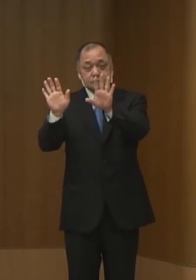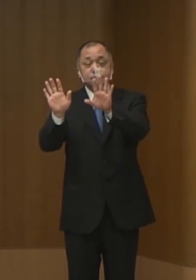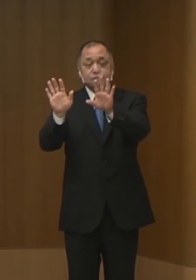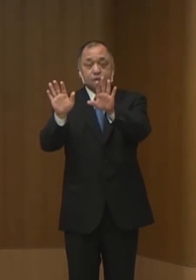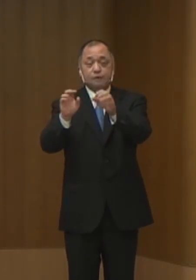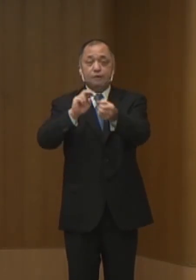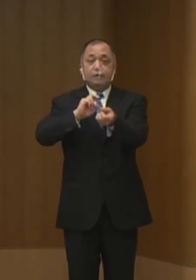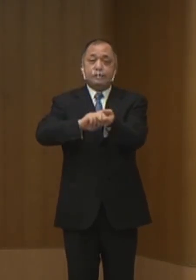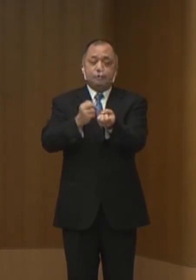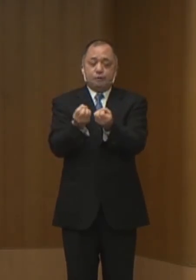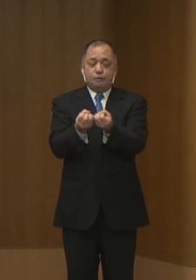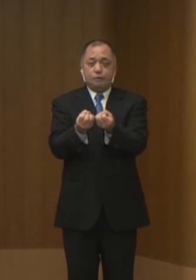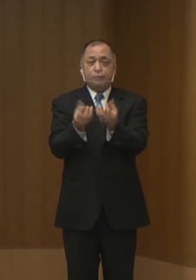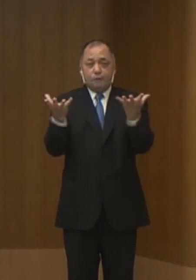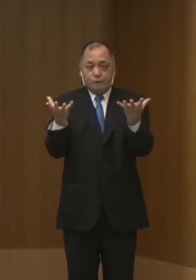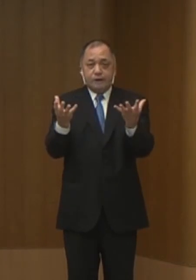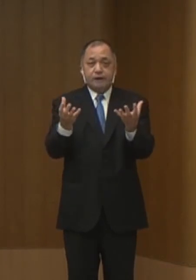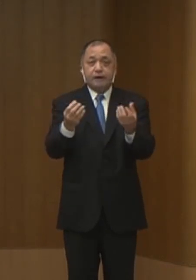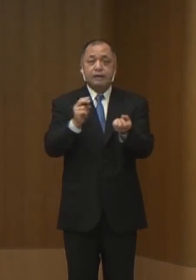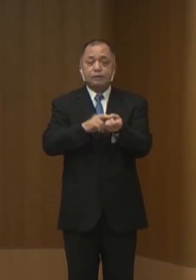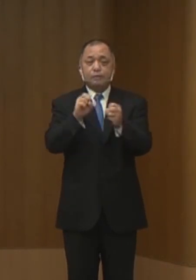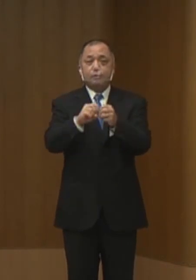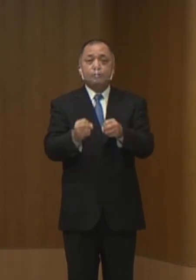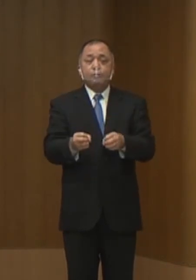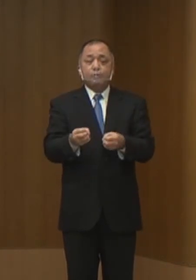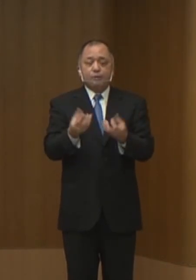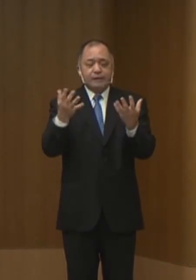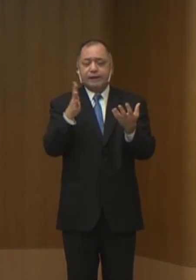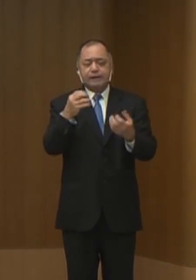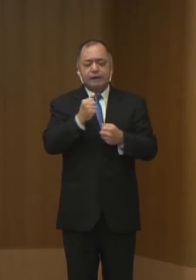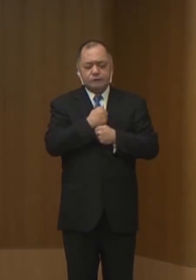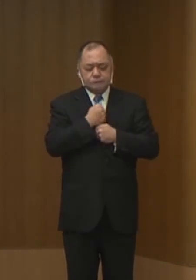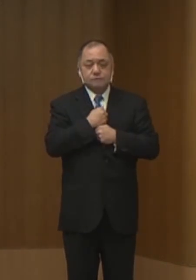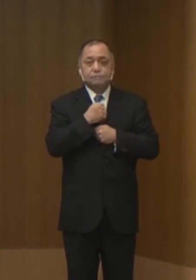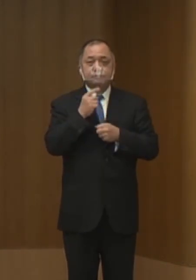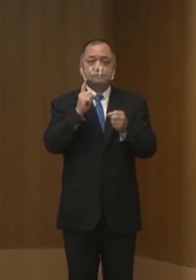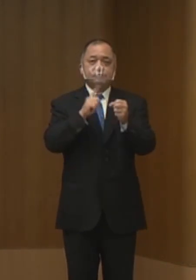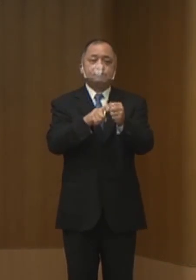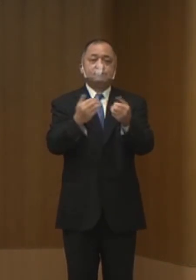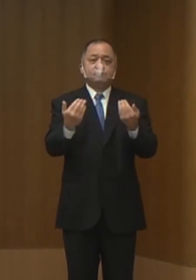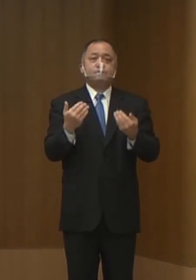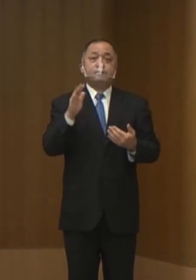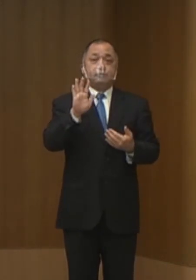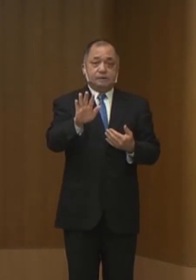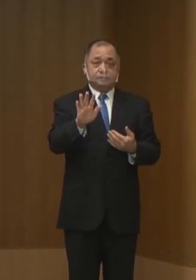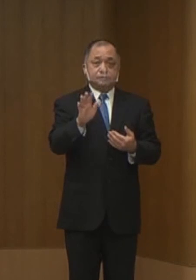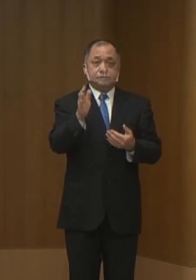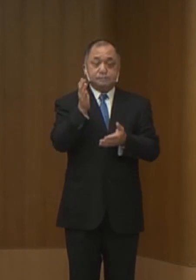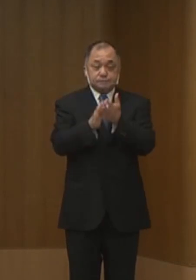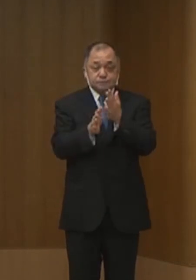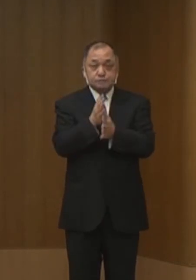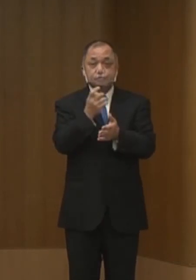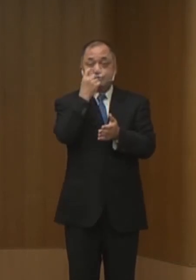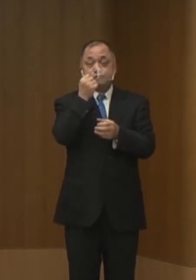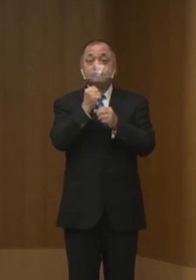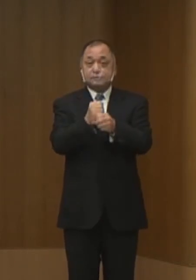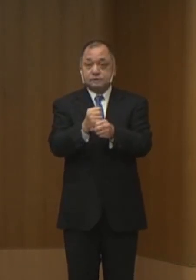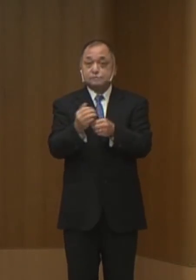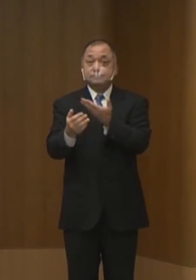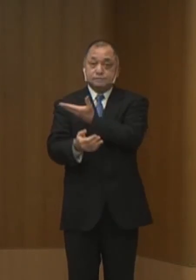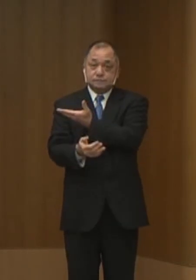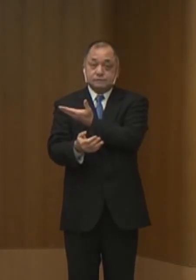ものを防いでいかなければならないということです。ちょっとここで復習したいと思うんですが、その